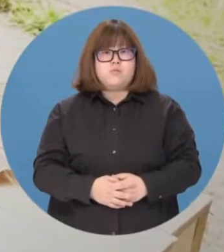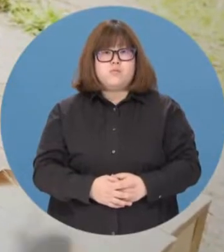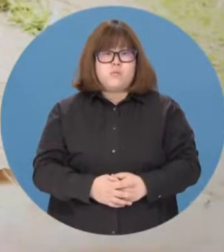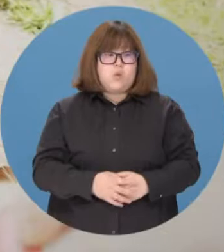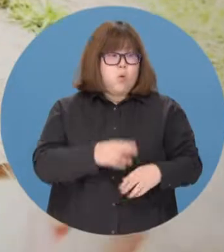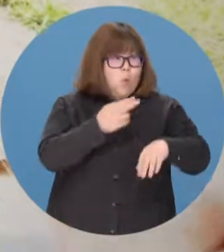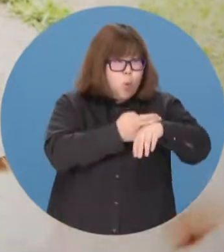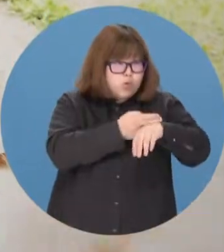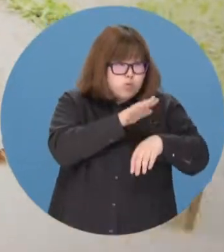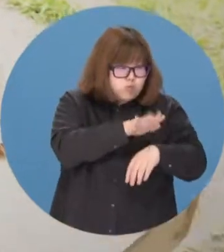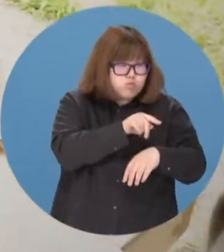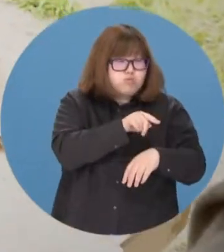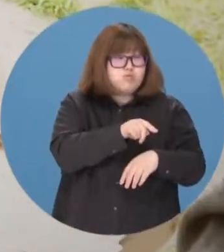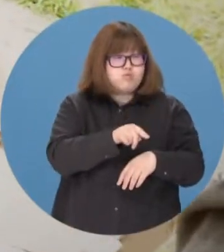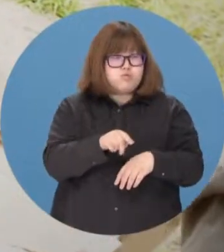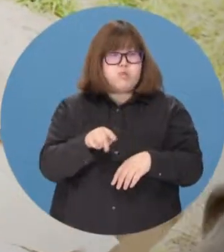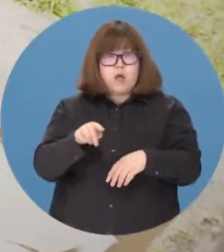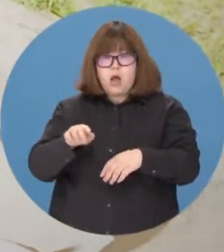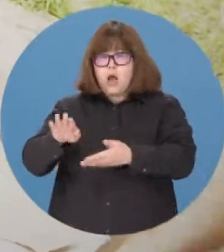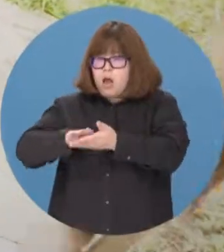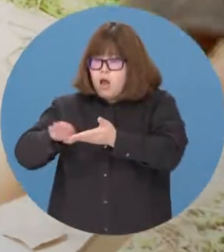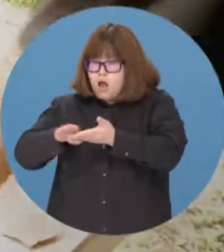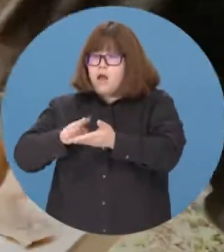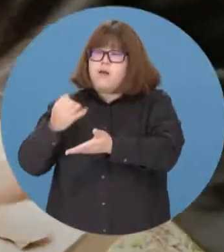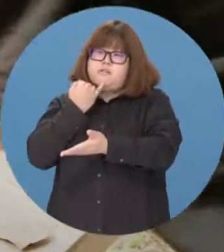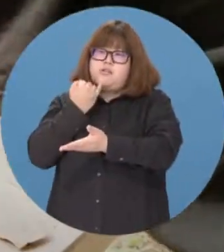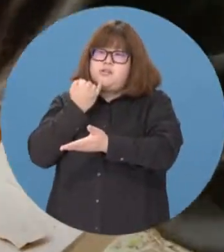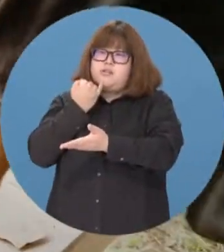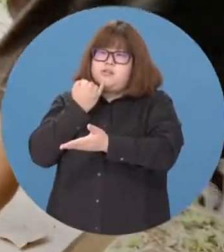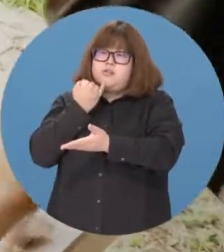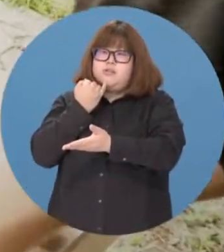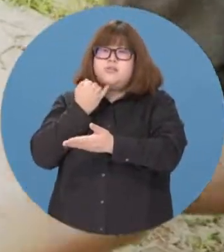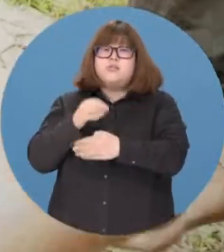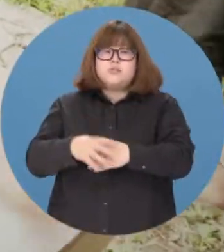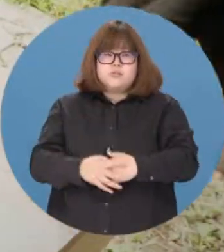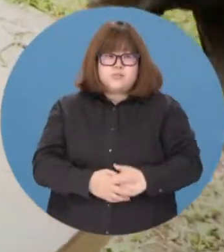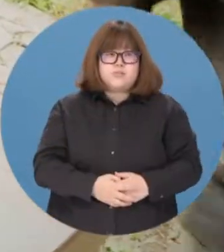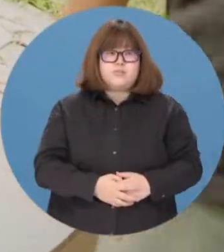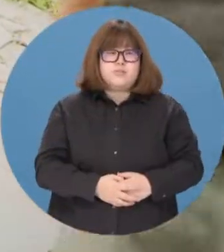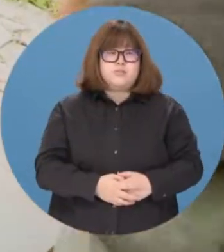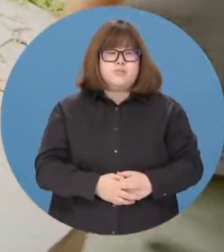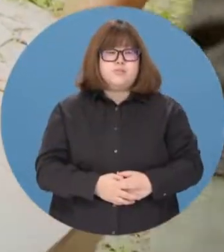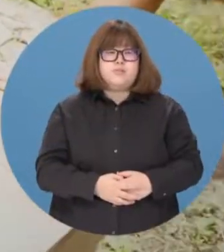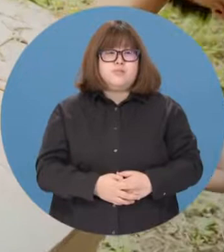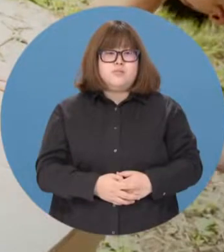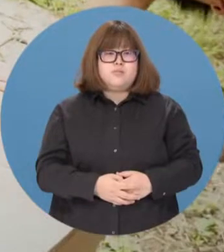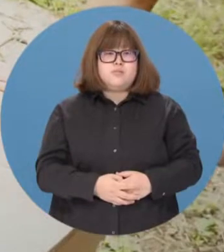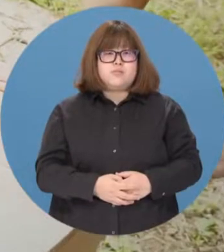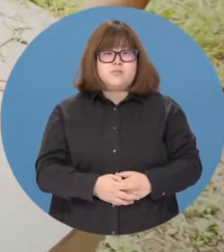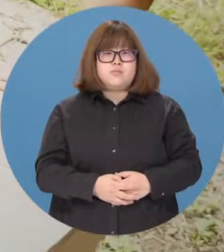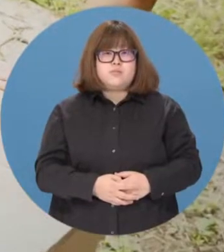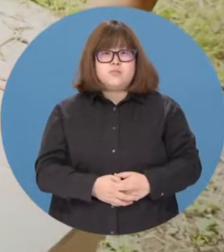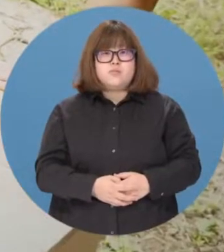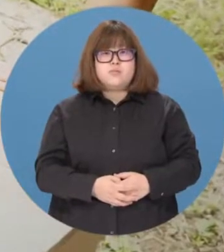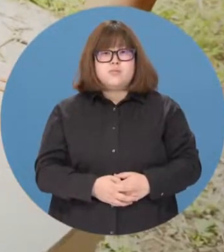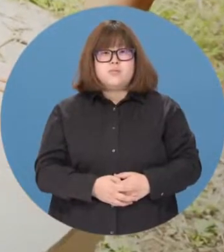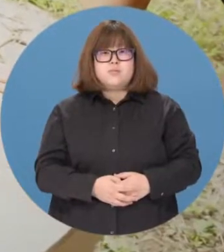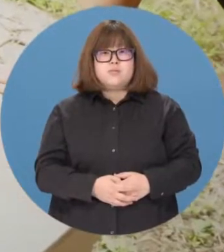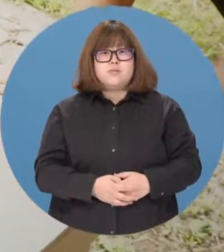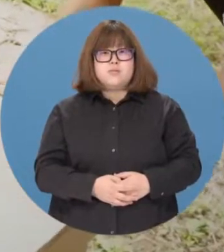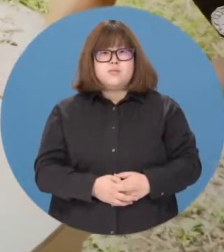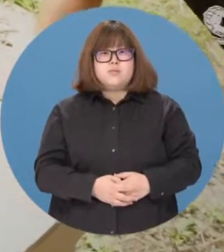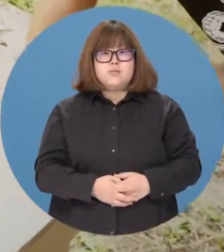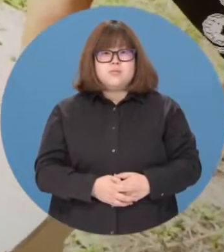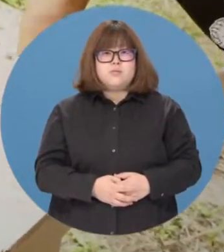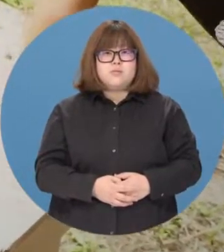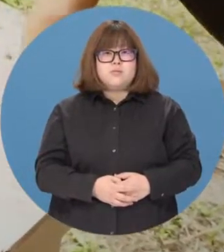コツはありますか。コツは、 ね、こうやってやるだ けでいいの。そのこう痛いところをちょっとこ